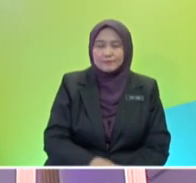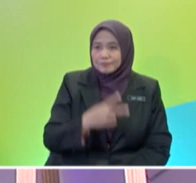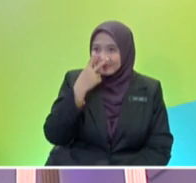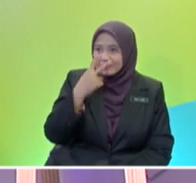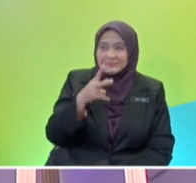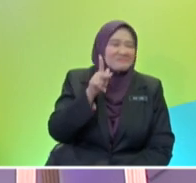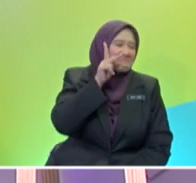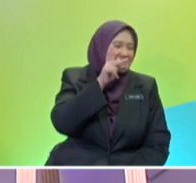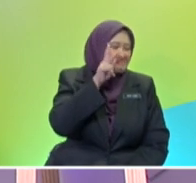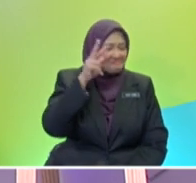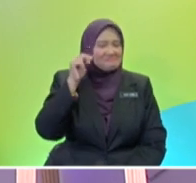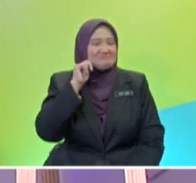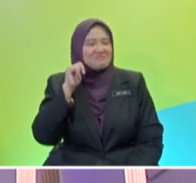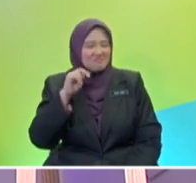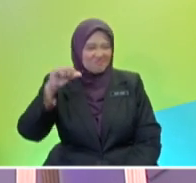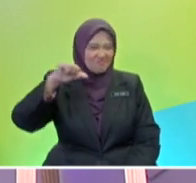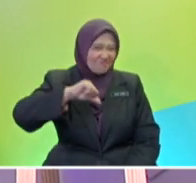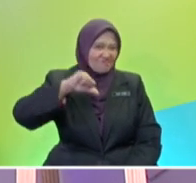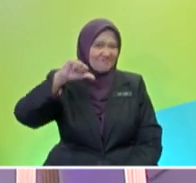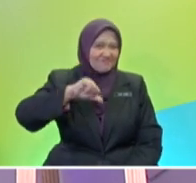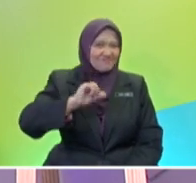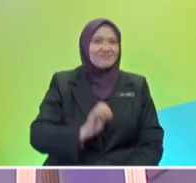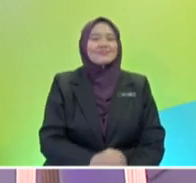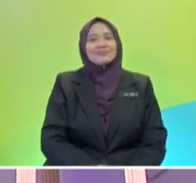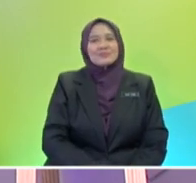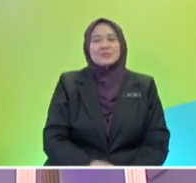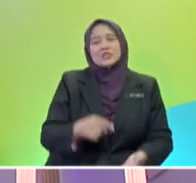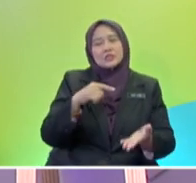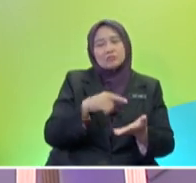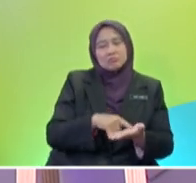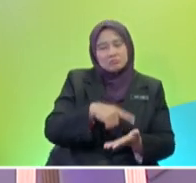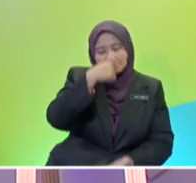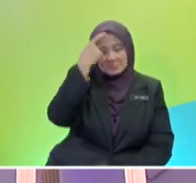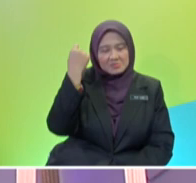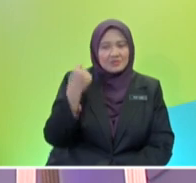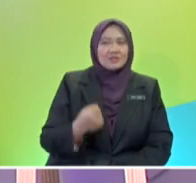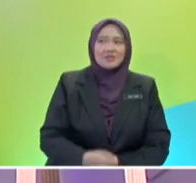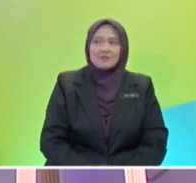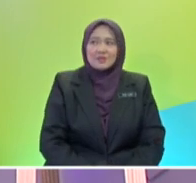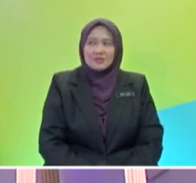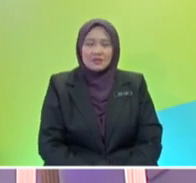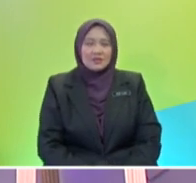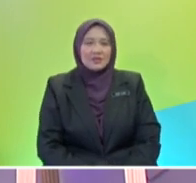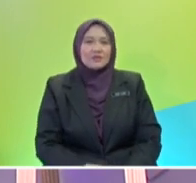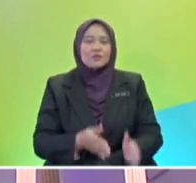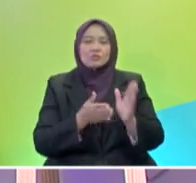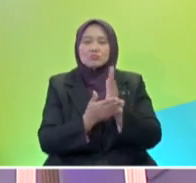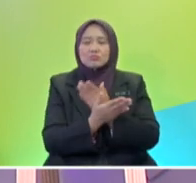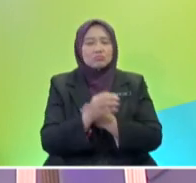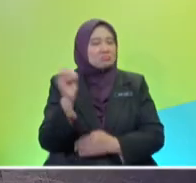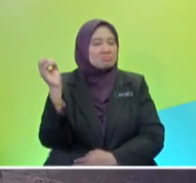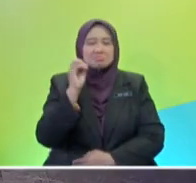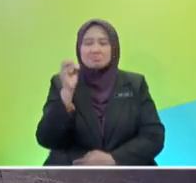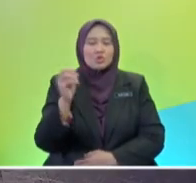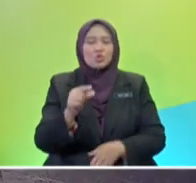Kakak Nisa telah mengalami kekalahan ini disebabkan oleh apa ini disebabkan oleh Kakak Nisa tidak